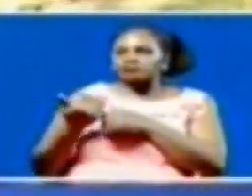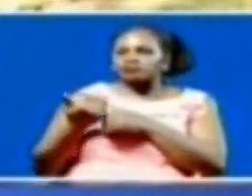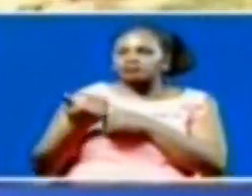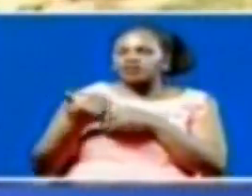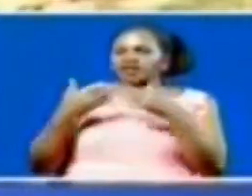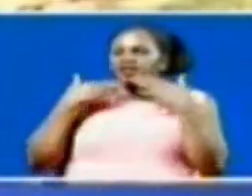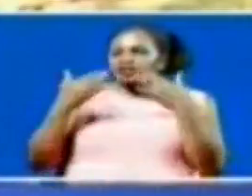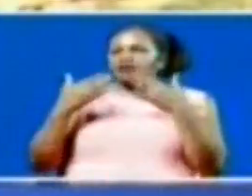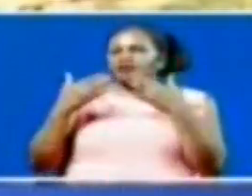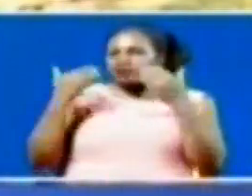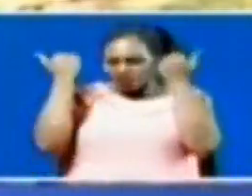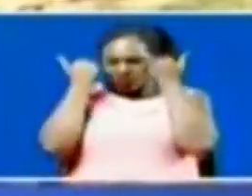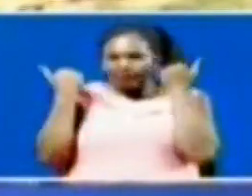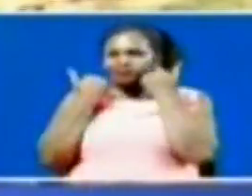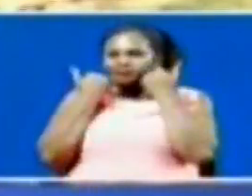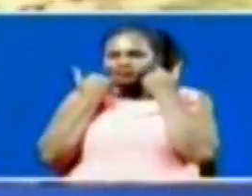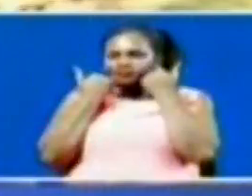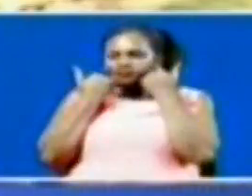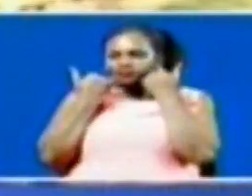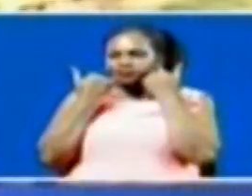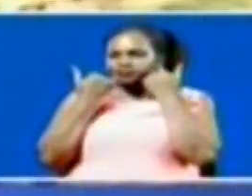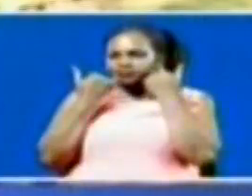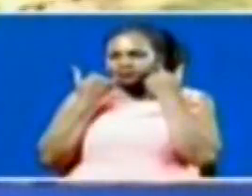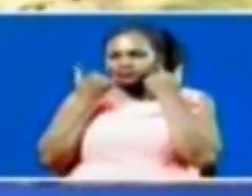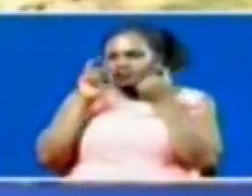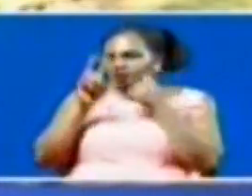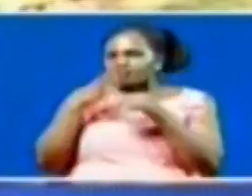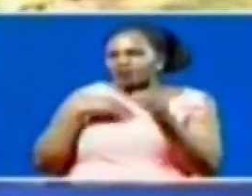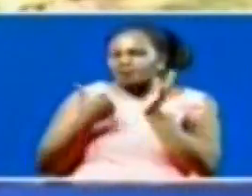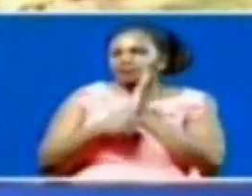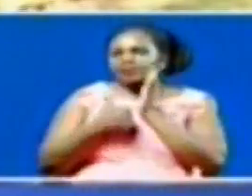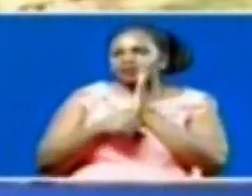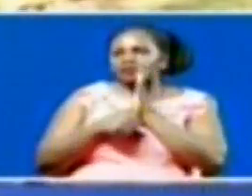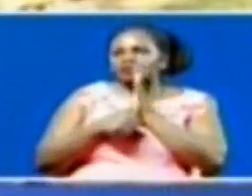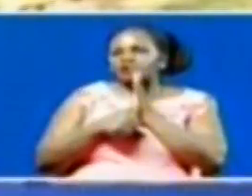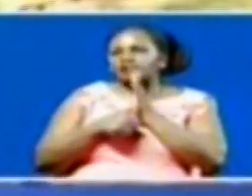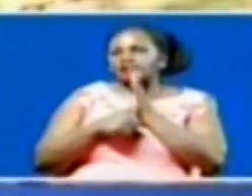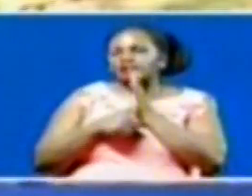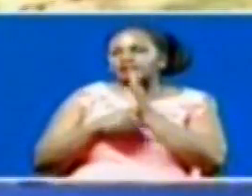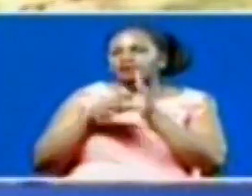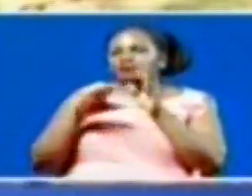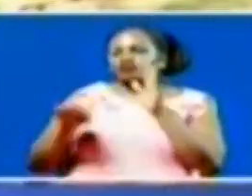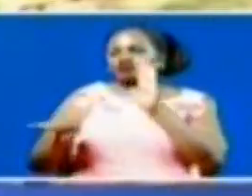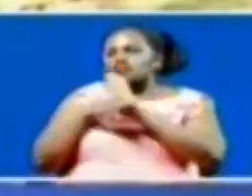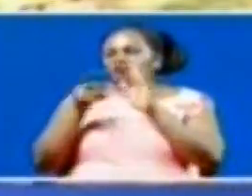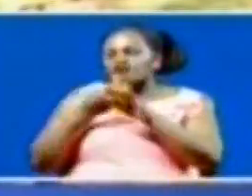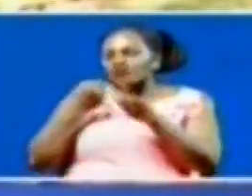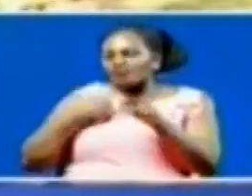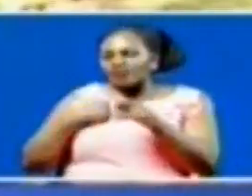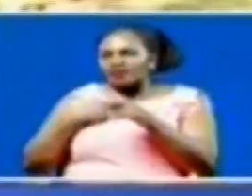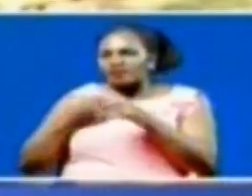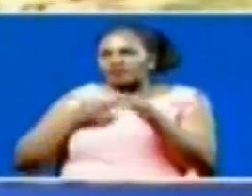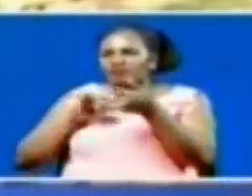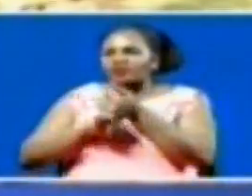Nashukuru koti hii kwa sababu aliona hiyo shida yangu. Akaweza kutoa hii mama kwa mimi,